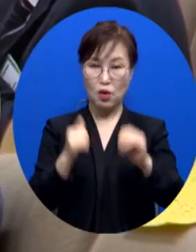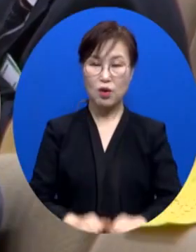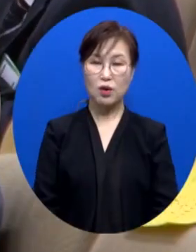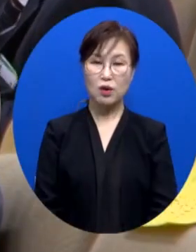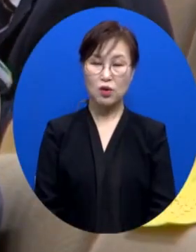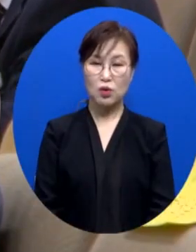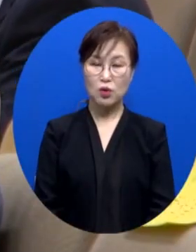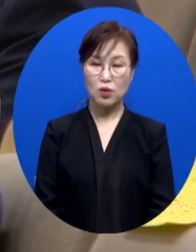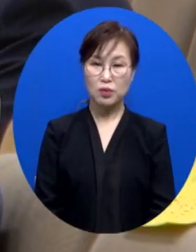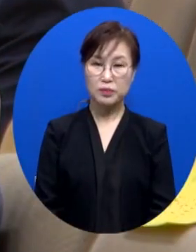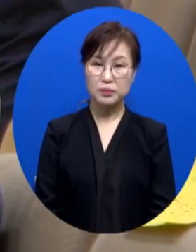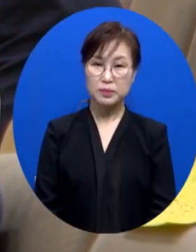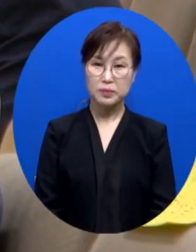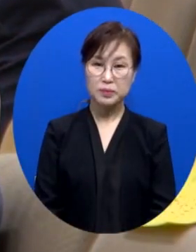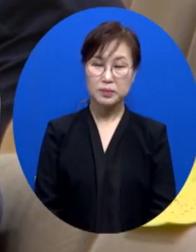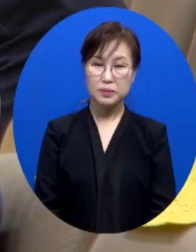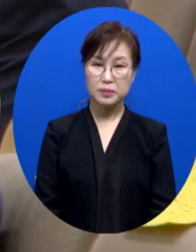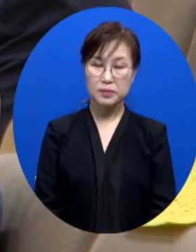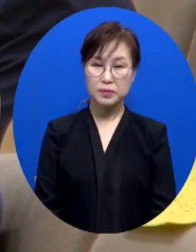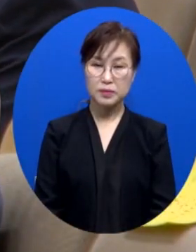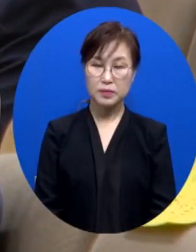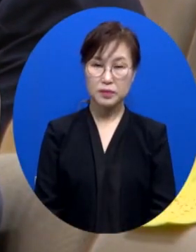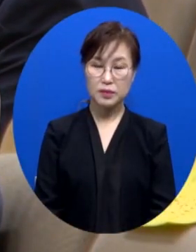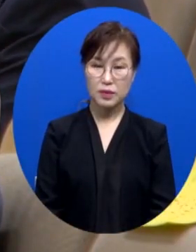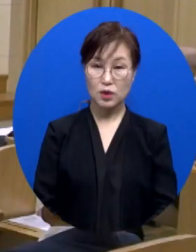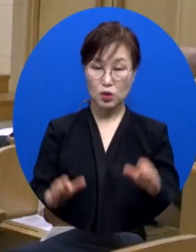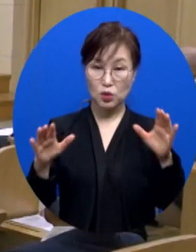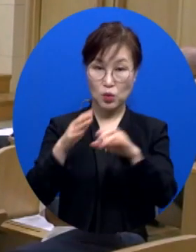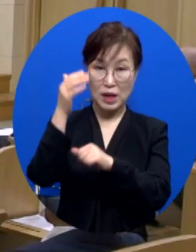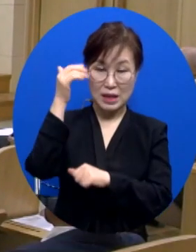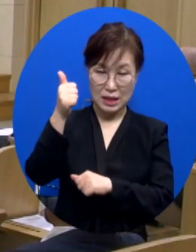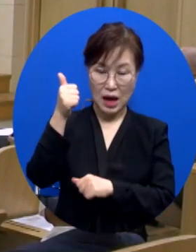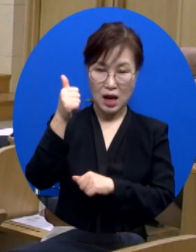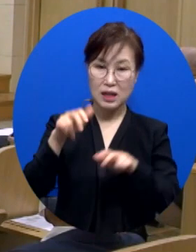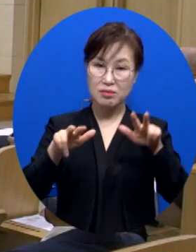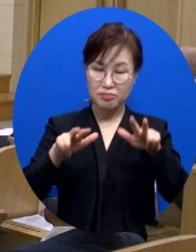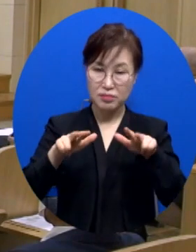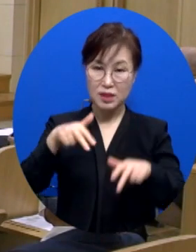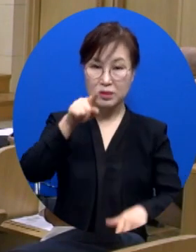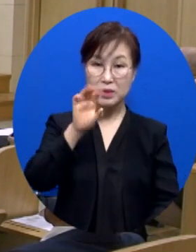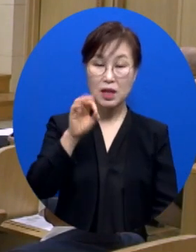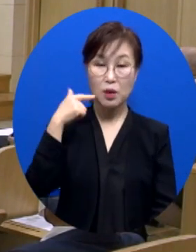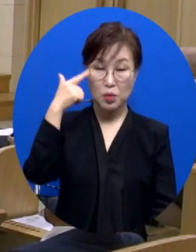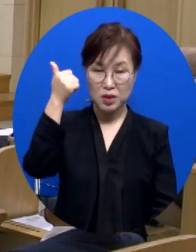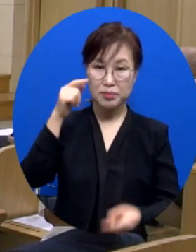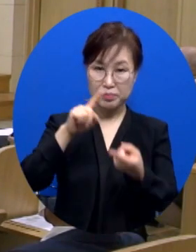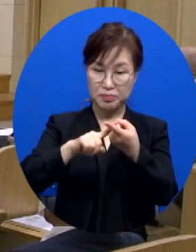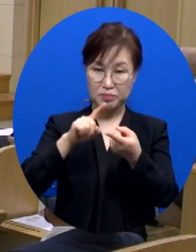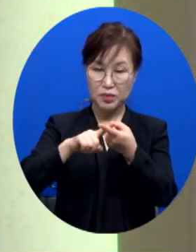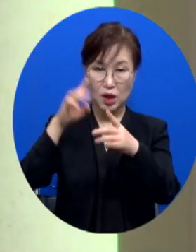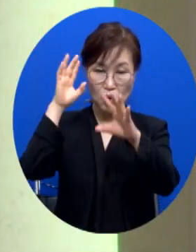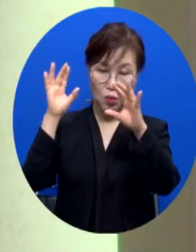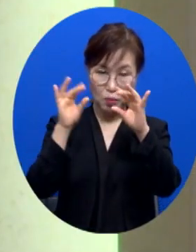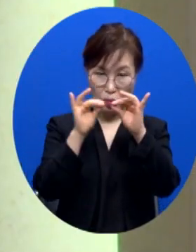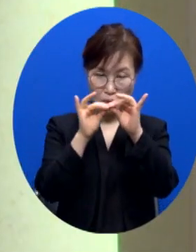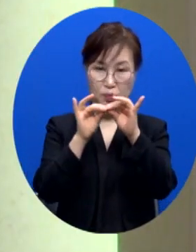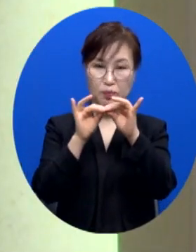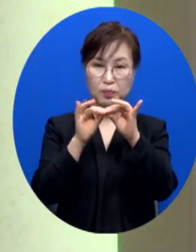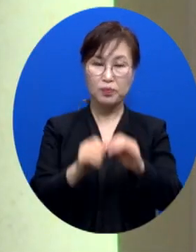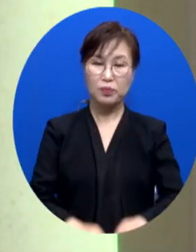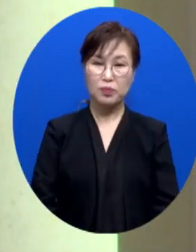후보를 확정했습니다. 차기 총회장 후보에는 현 총회장인 장종현 목사가 만장일치로 추천을